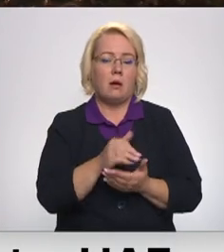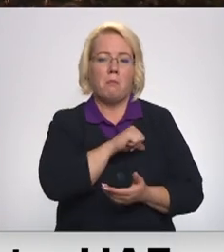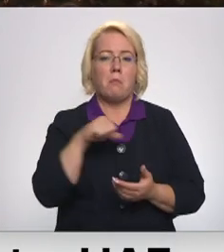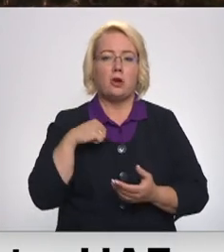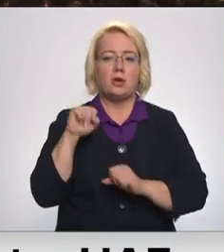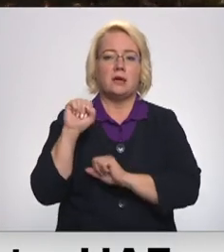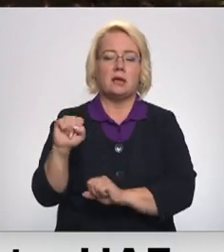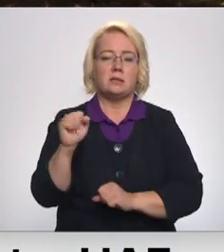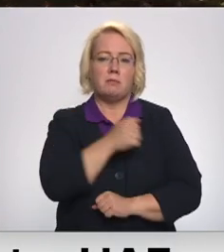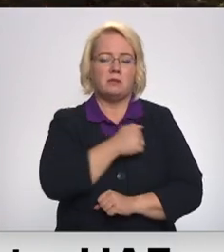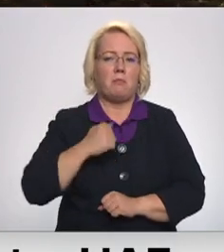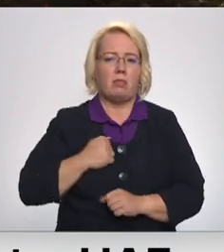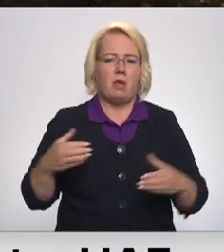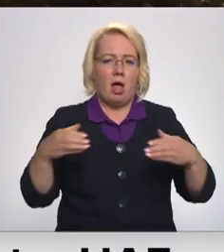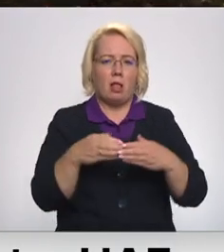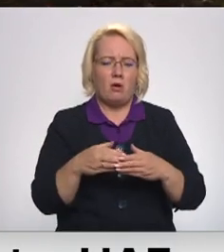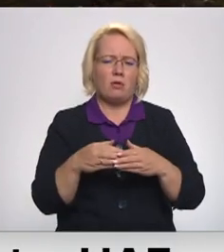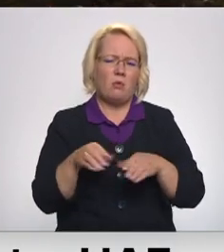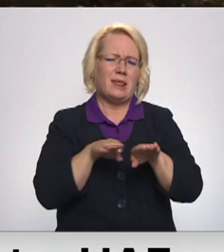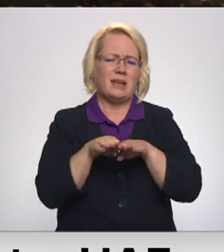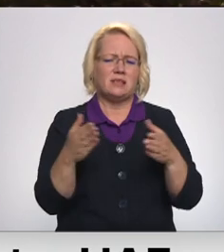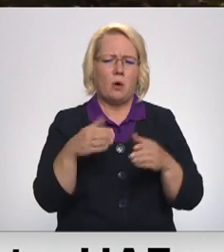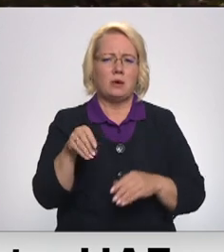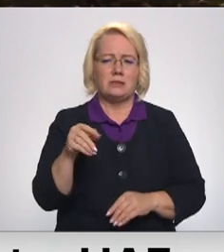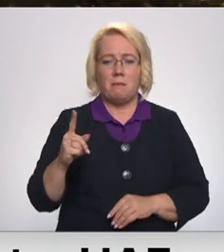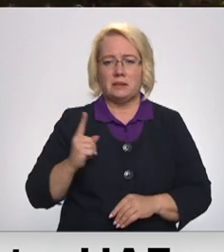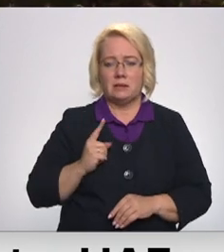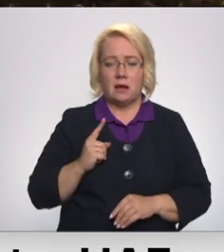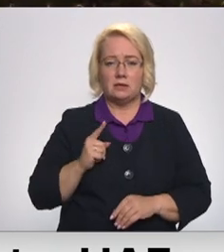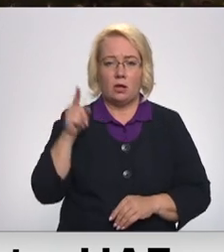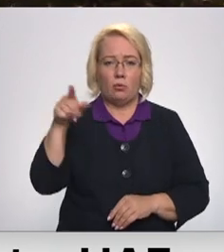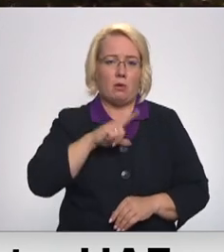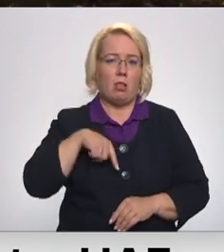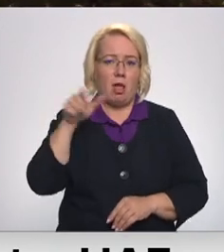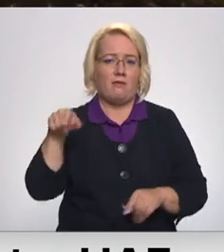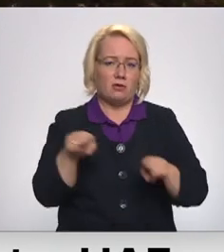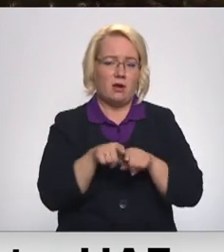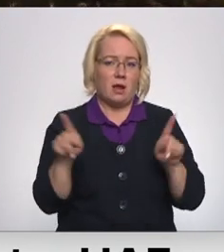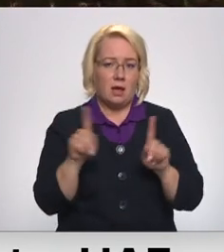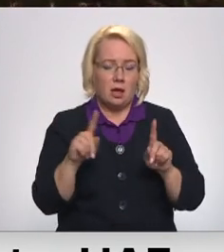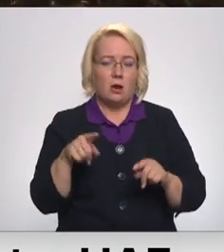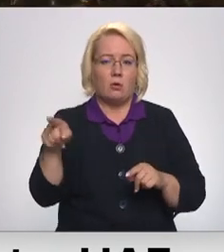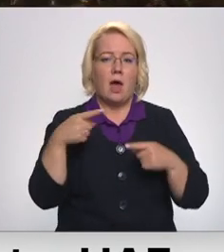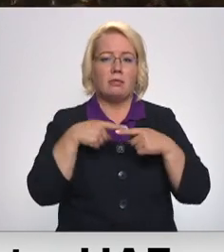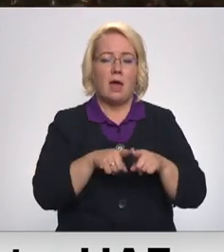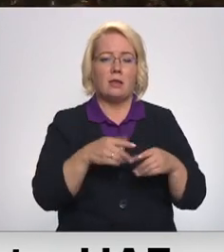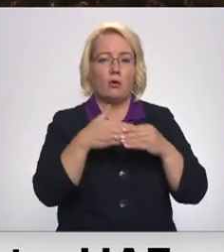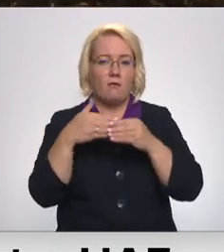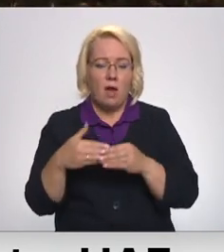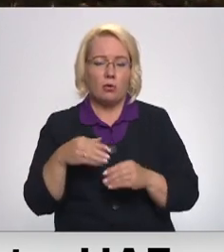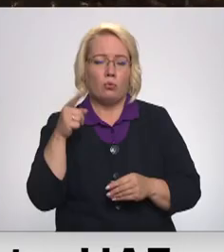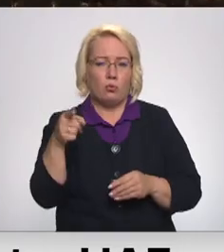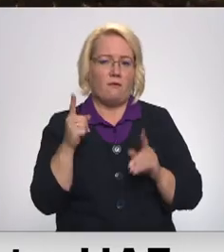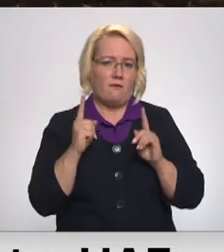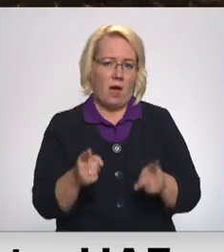pašaizsardzības bataljonā, tā kaut kas līdzīgs, kā mūsu zemesardze saprot. Un, nu, tā tehnika iet un aiziet un vajag,